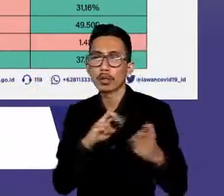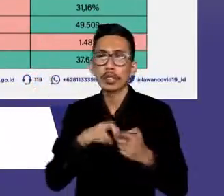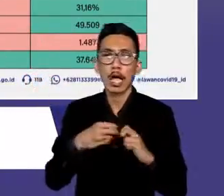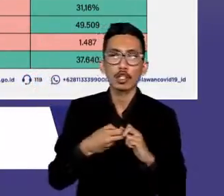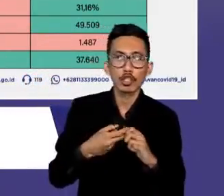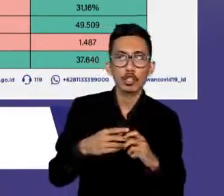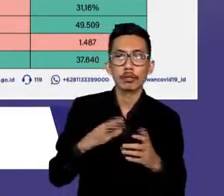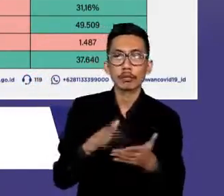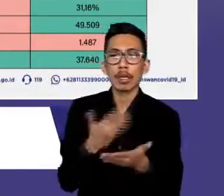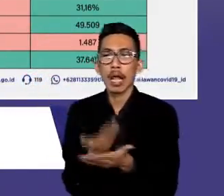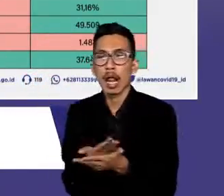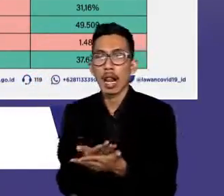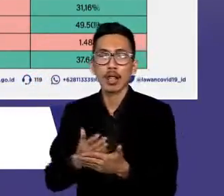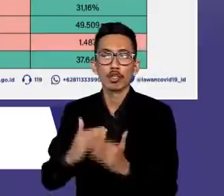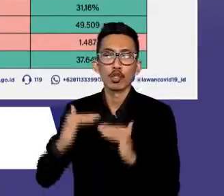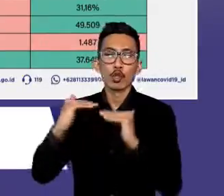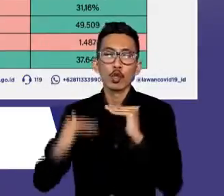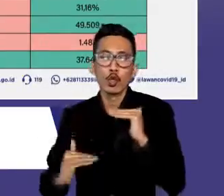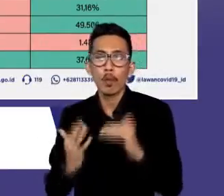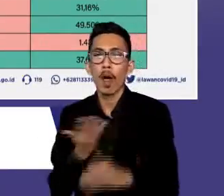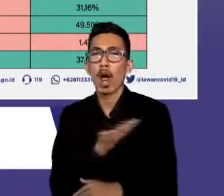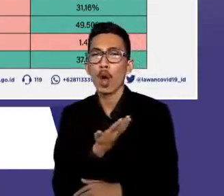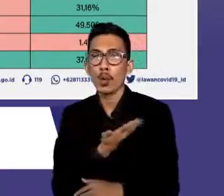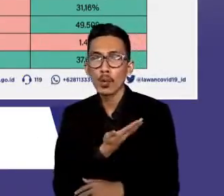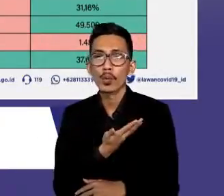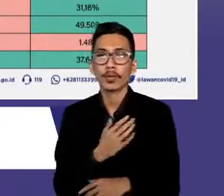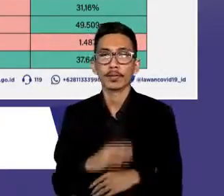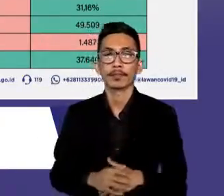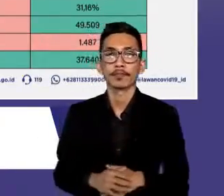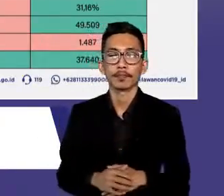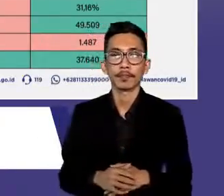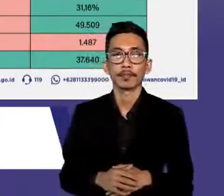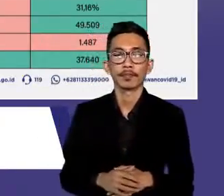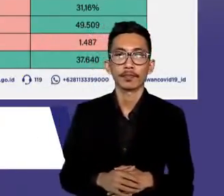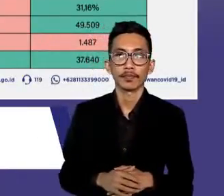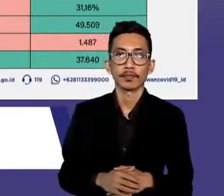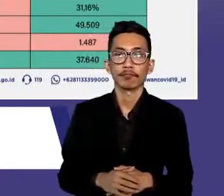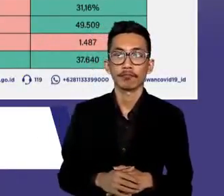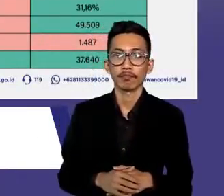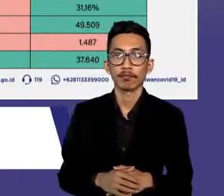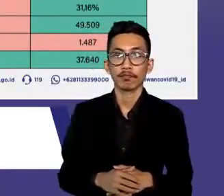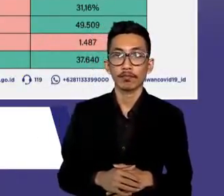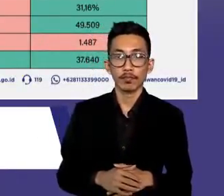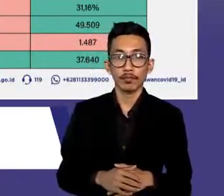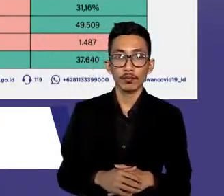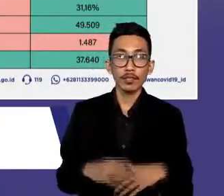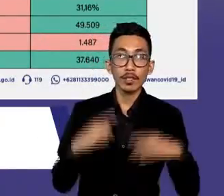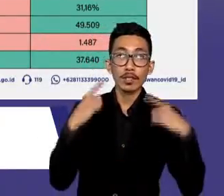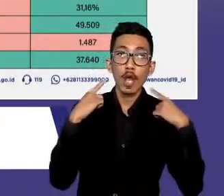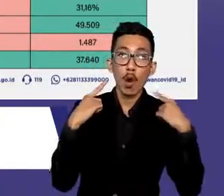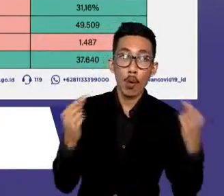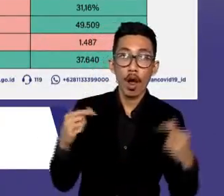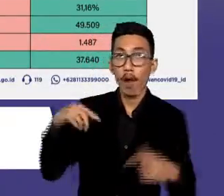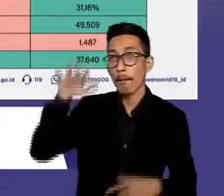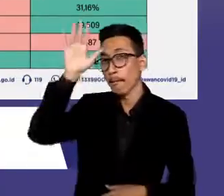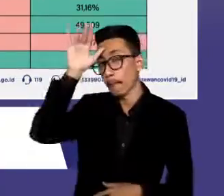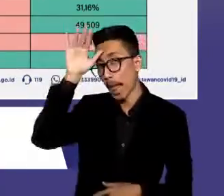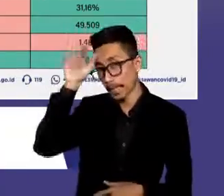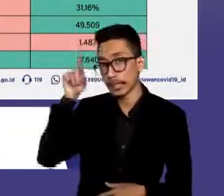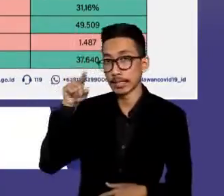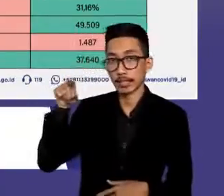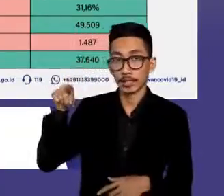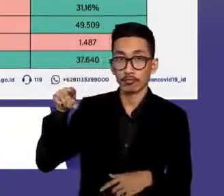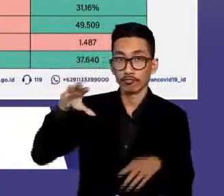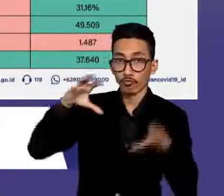semaksimal mungkin selanjutnya Jika dilihat pada pulau Jawa Bali yang menerapkan ppkm